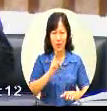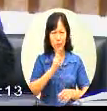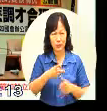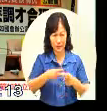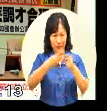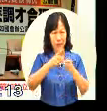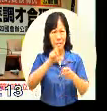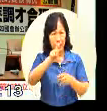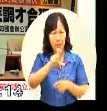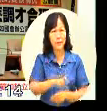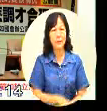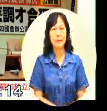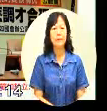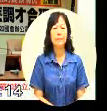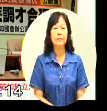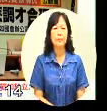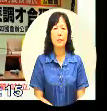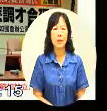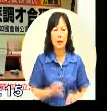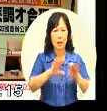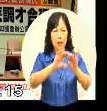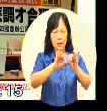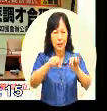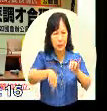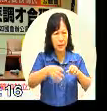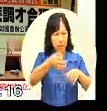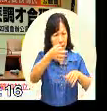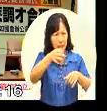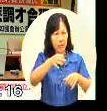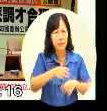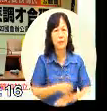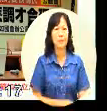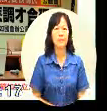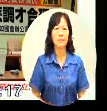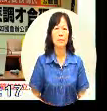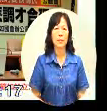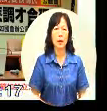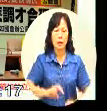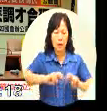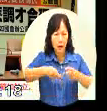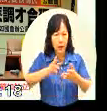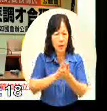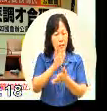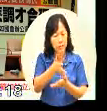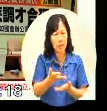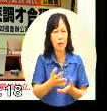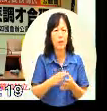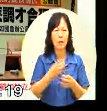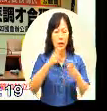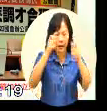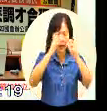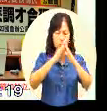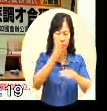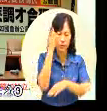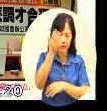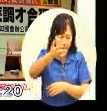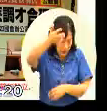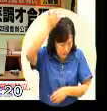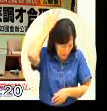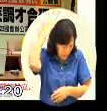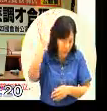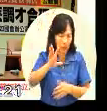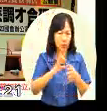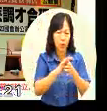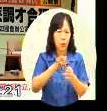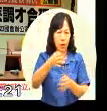是地价税。地价税只要调完了，高雄市政府过去有关